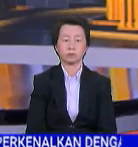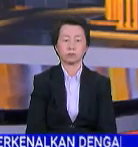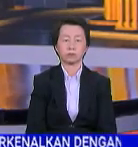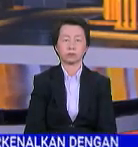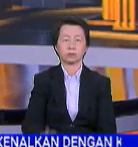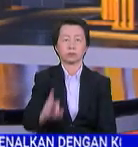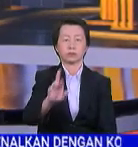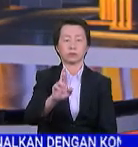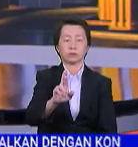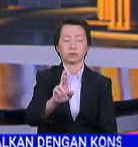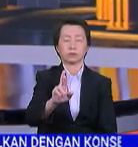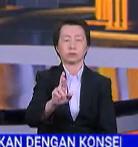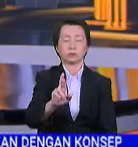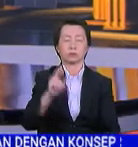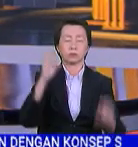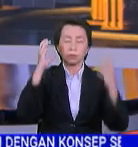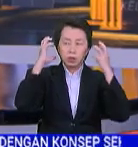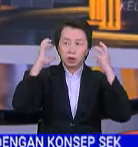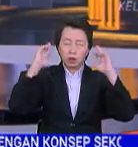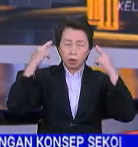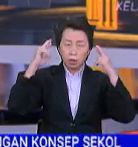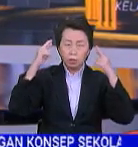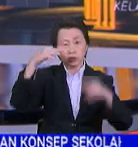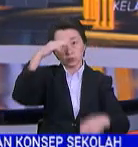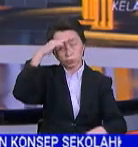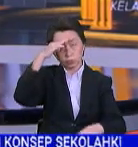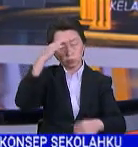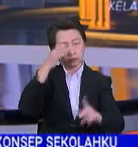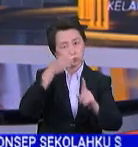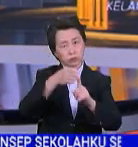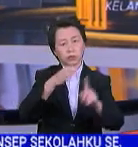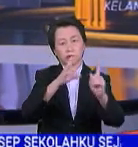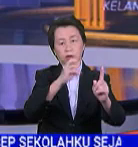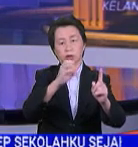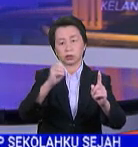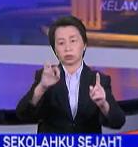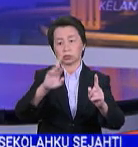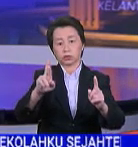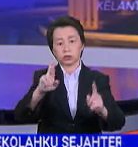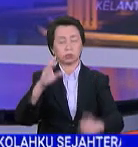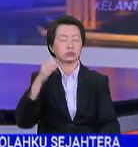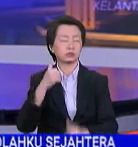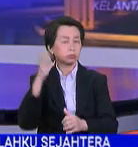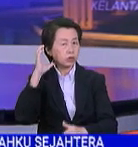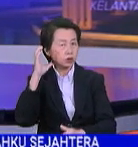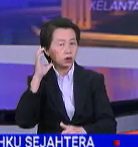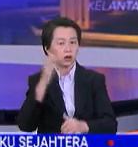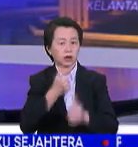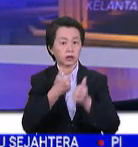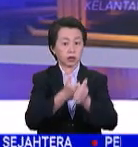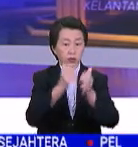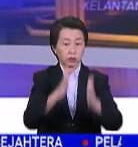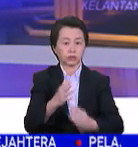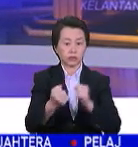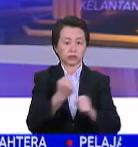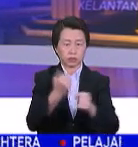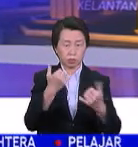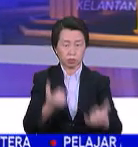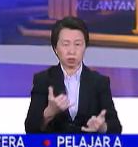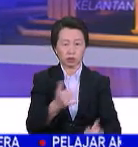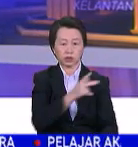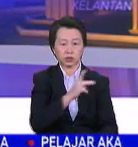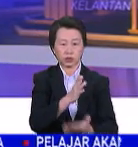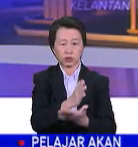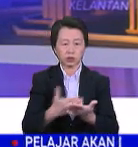Stesen Radio Johor FM menyasarkan seramai 100,000 pendengar dan pengikut tahun ini. Ketua Bahagian Rancangan Johor